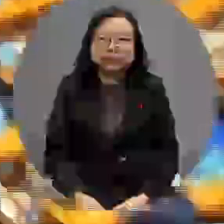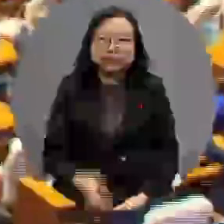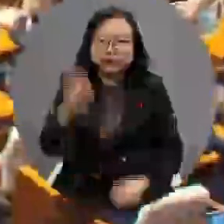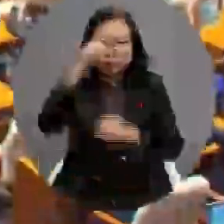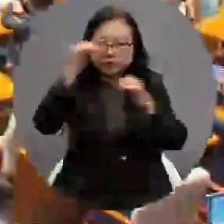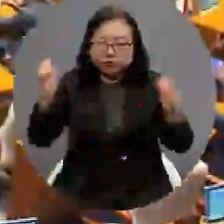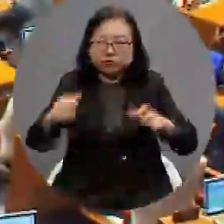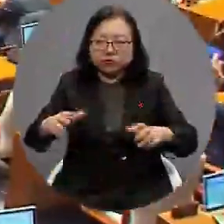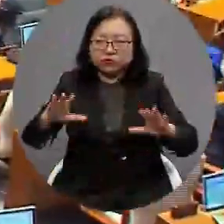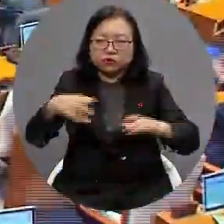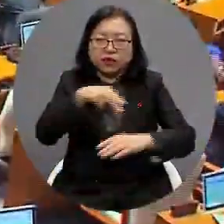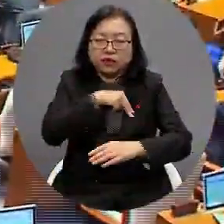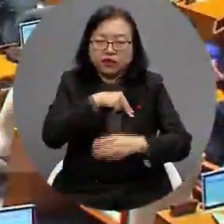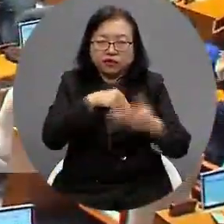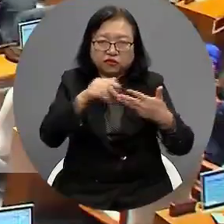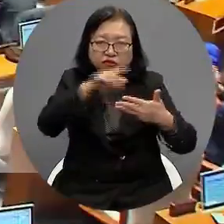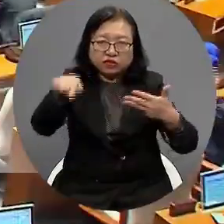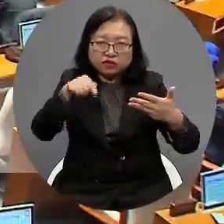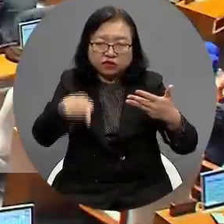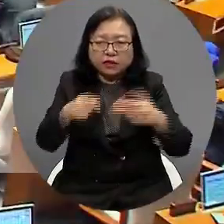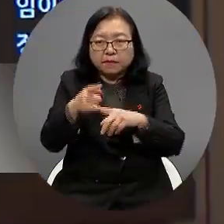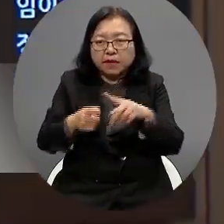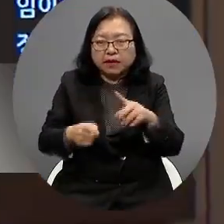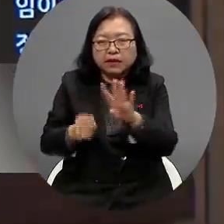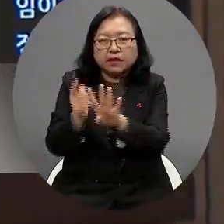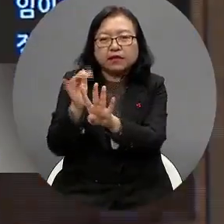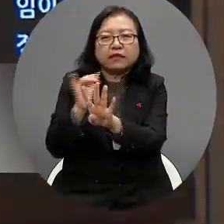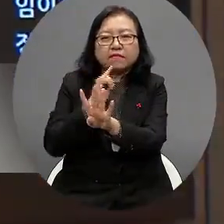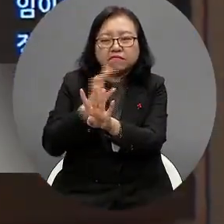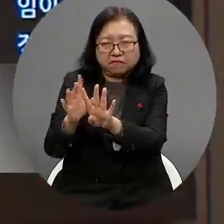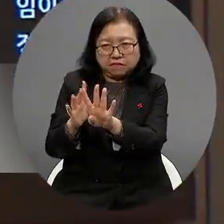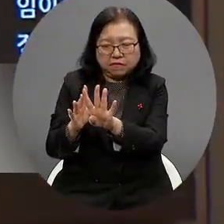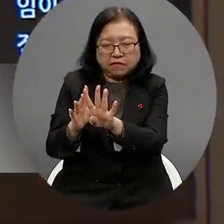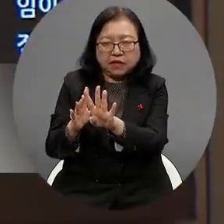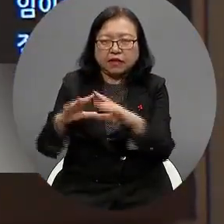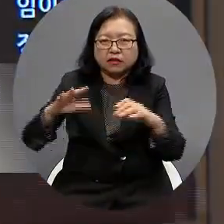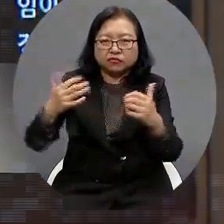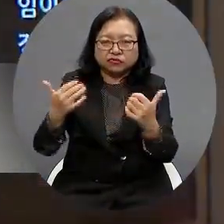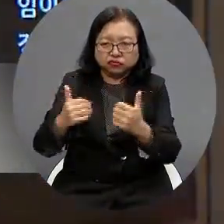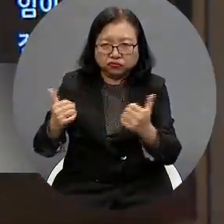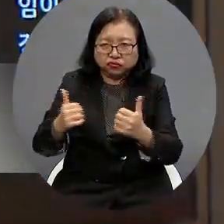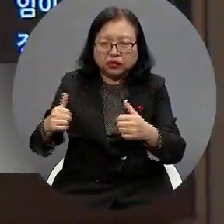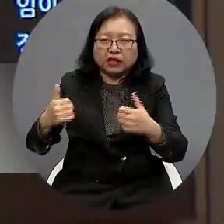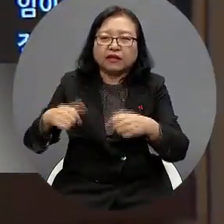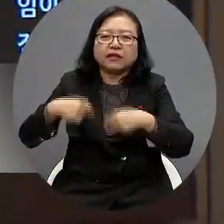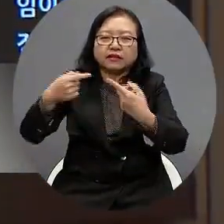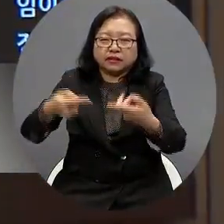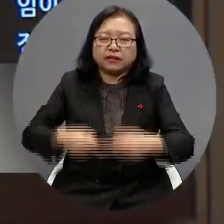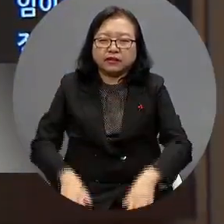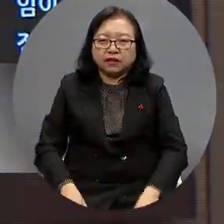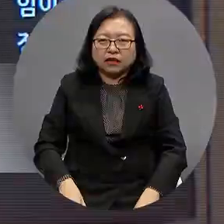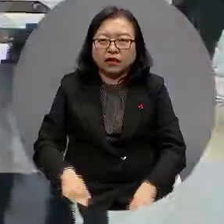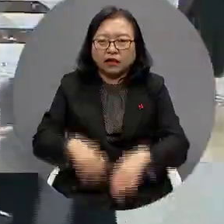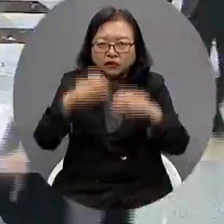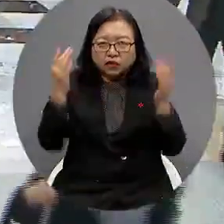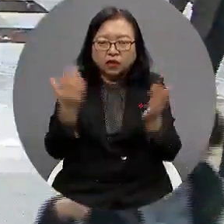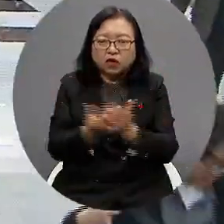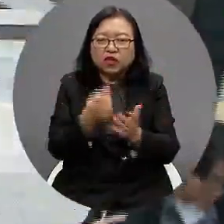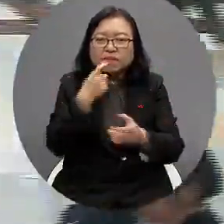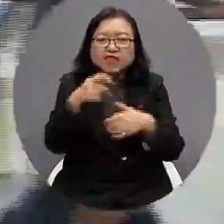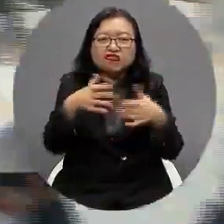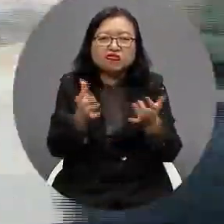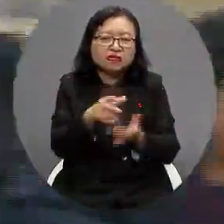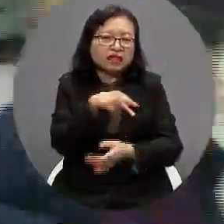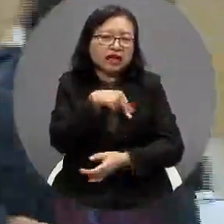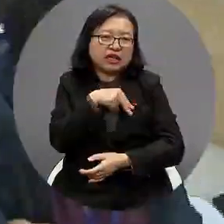충북의 국회의원 8명 가운데 절반인 4명만이 이 역사적인 순간에 참여했습니다. 모두 더불어민주당 소속